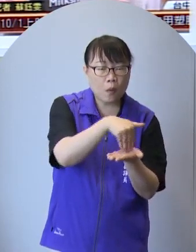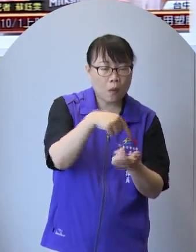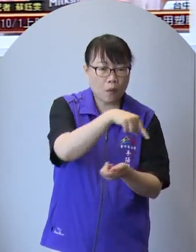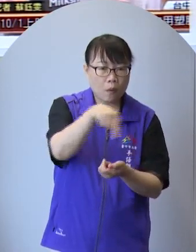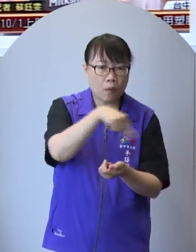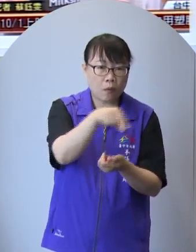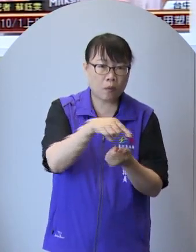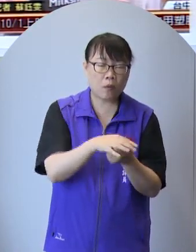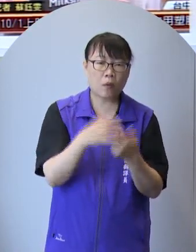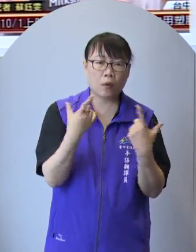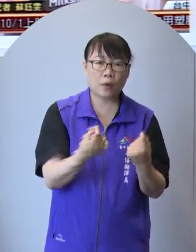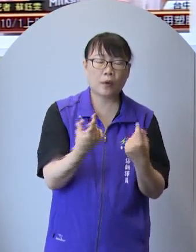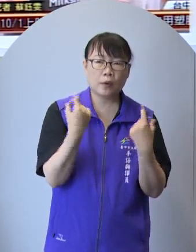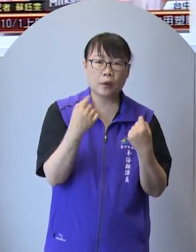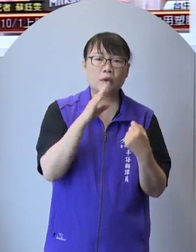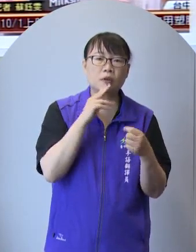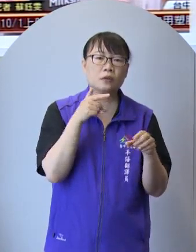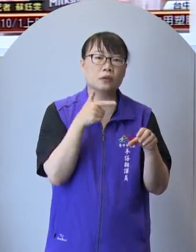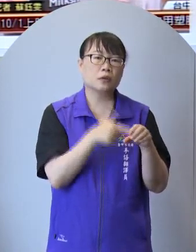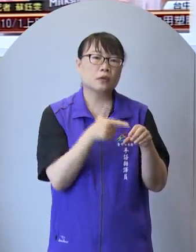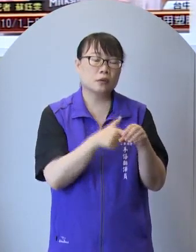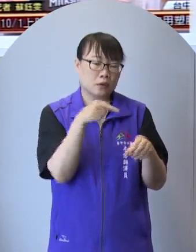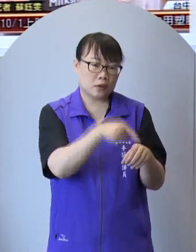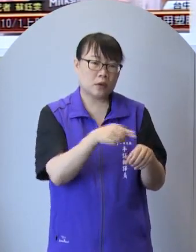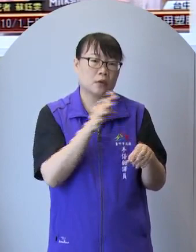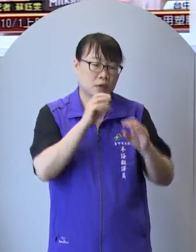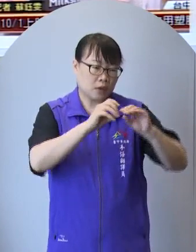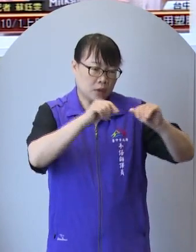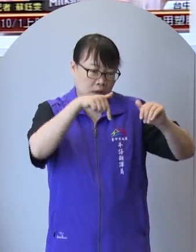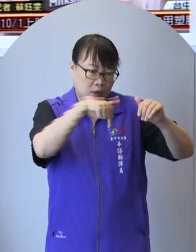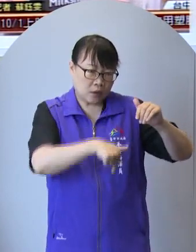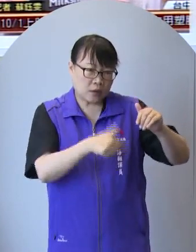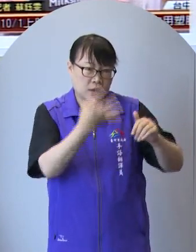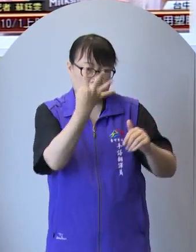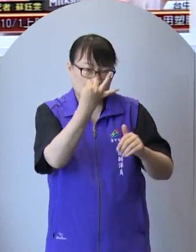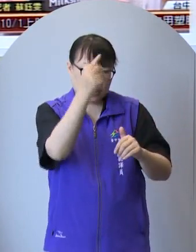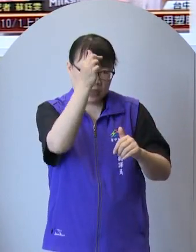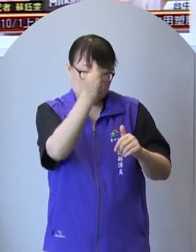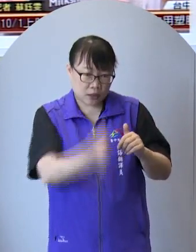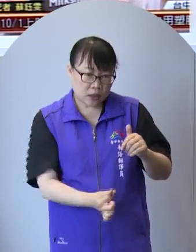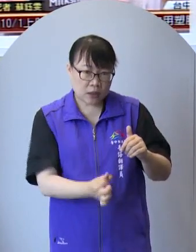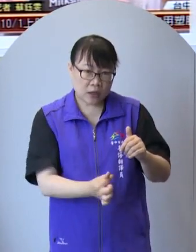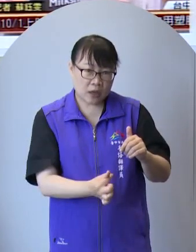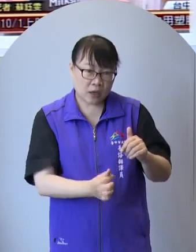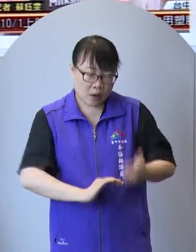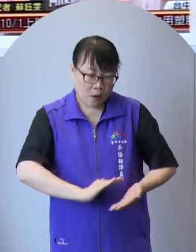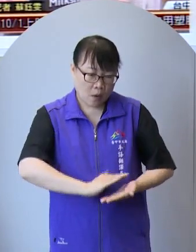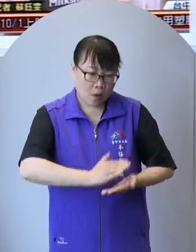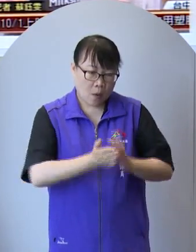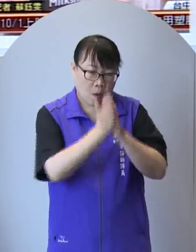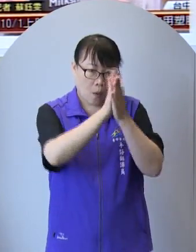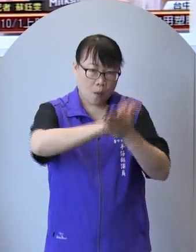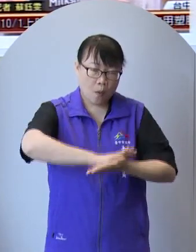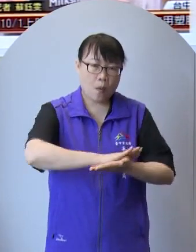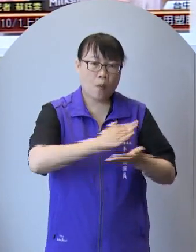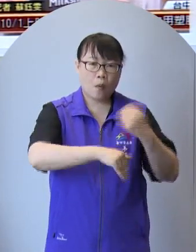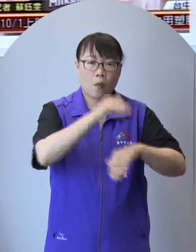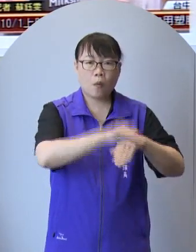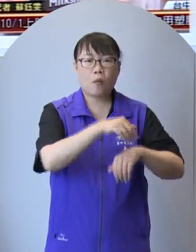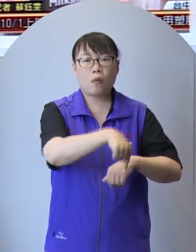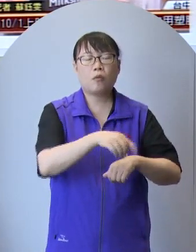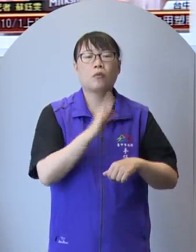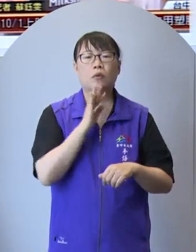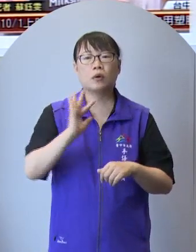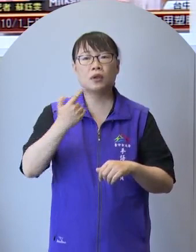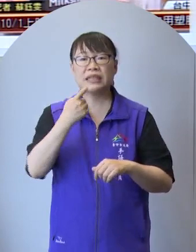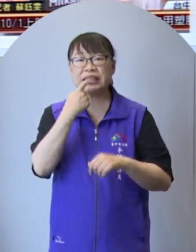于石油，它在地底下已经是几亿年才累积出来的。那纸制品不一样，好像有些树